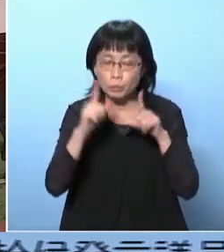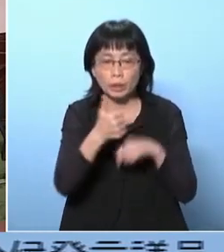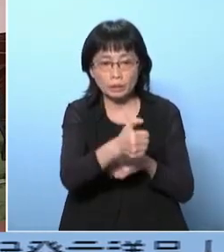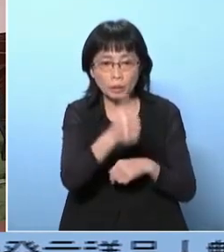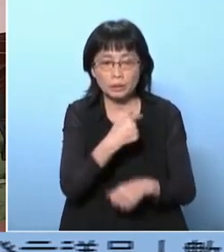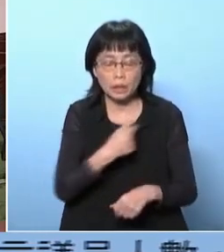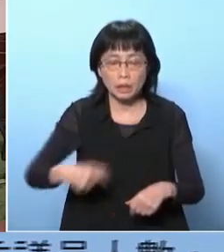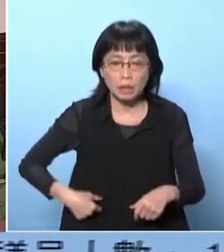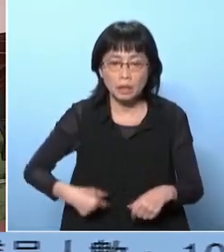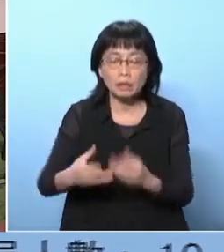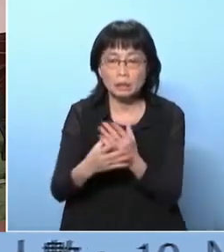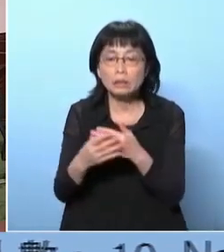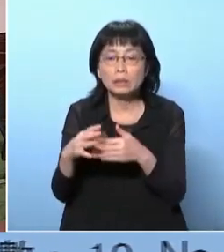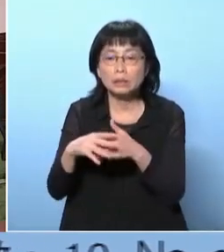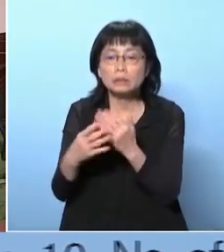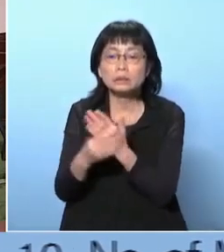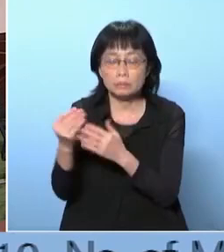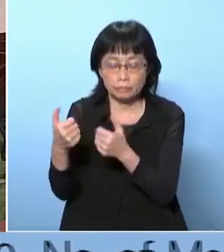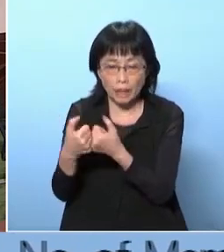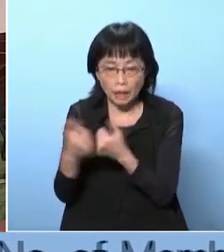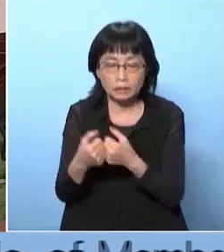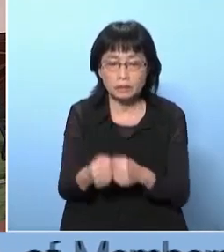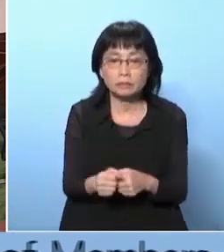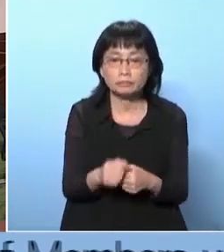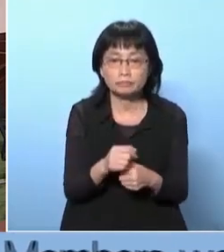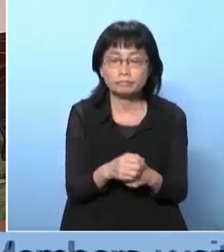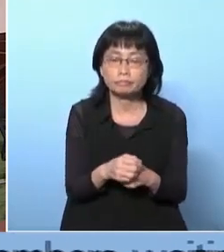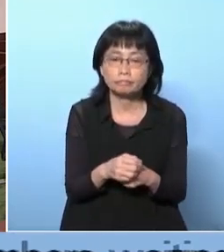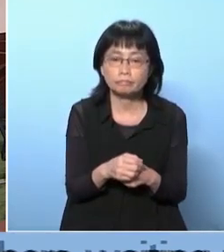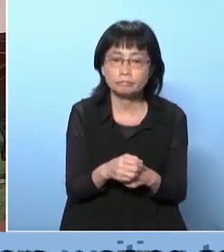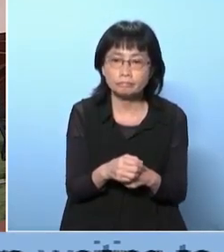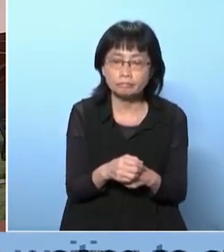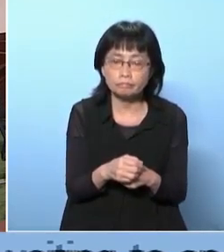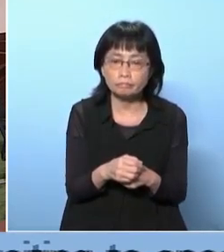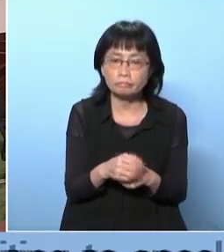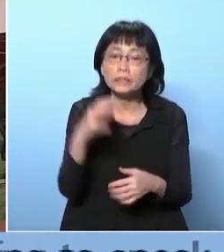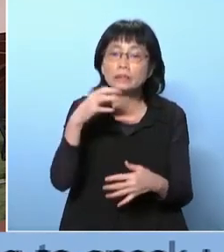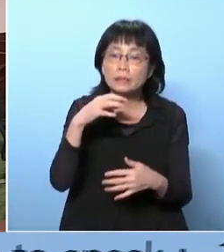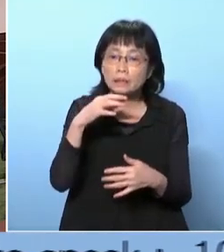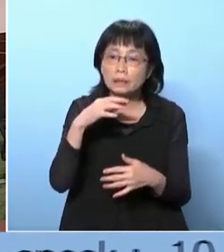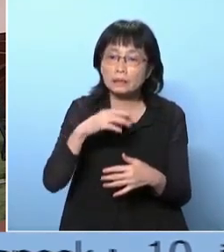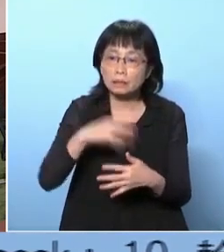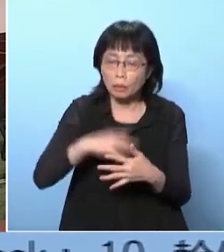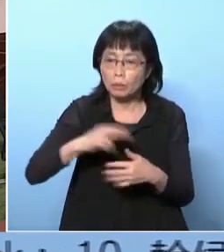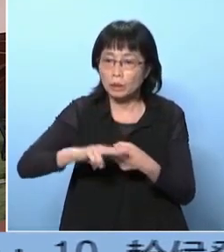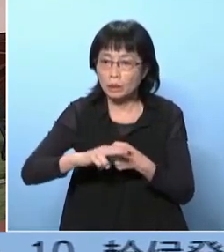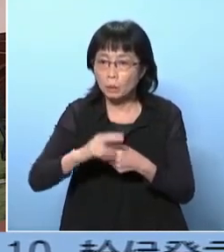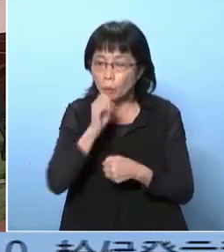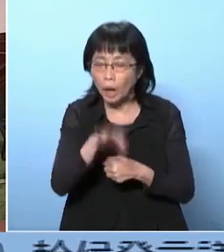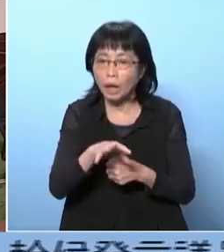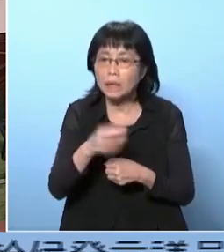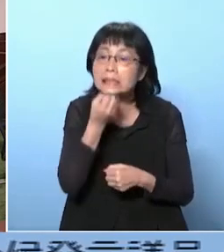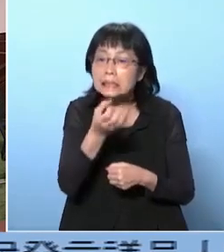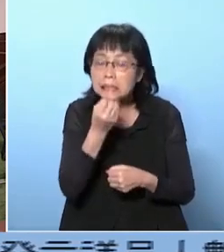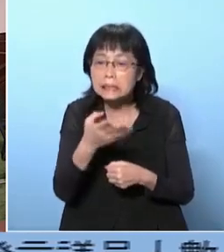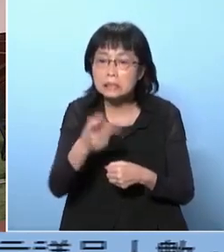都好多謝佢認同我哋南大嶼個康樂生態走廊的建議。咁裏邊佢提到要改裝現有一啲政府嘅度假